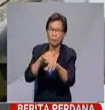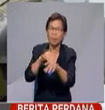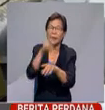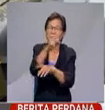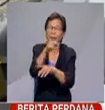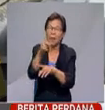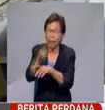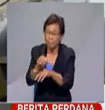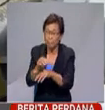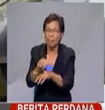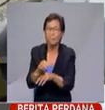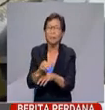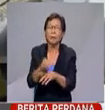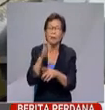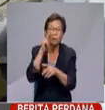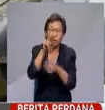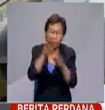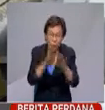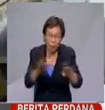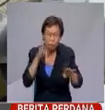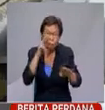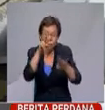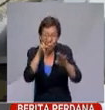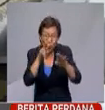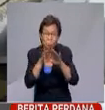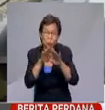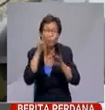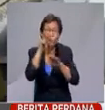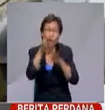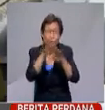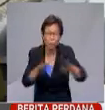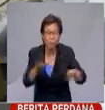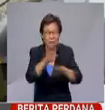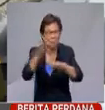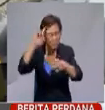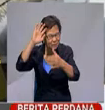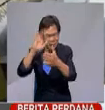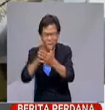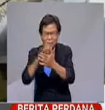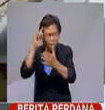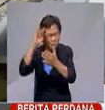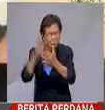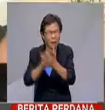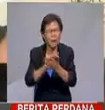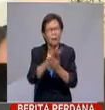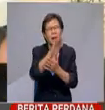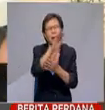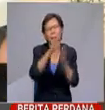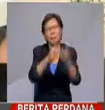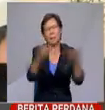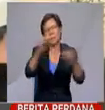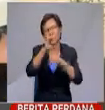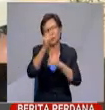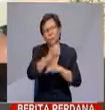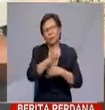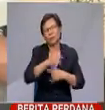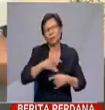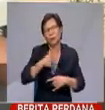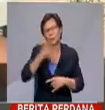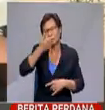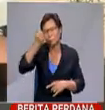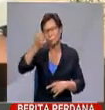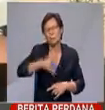Kementerian Kesihatan, tengok berita-berita, jangan percaya sangat pada media sosial lah. Saya rasa